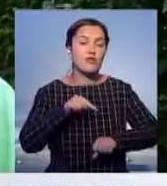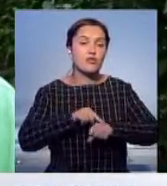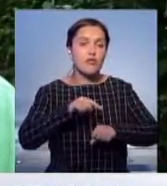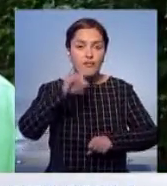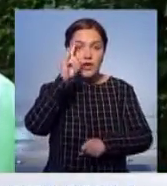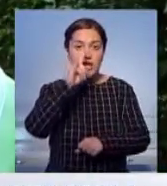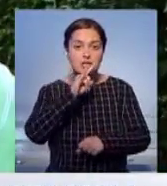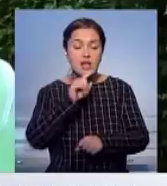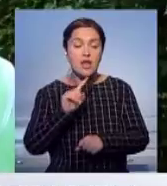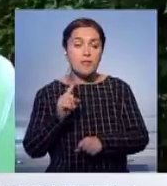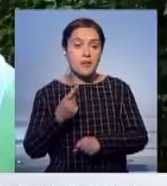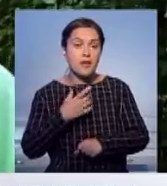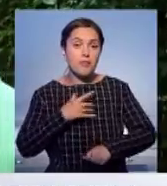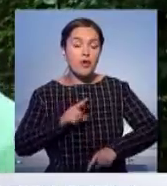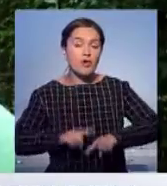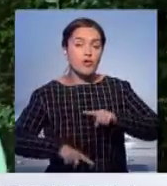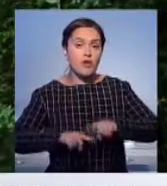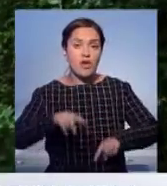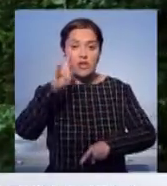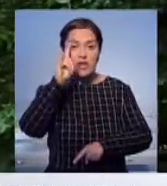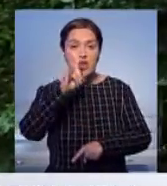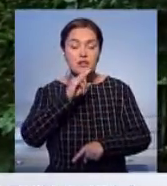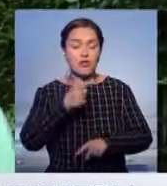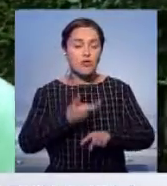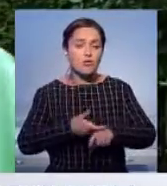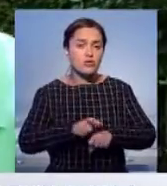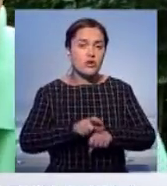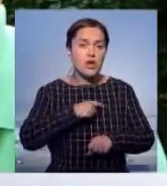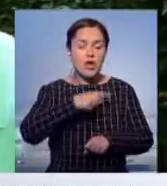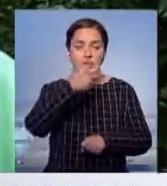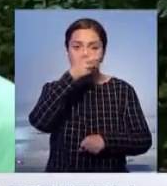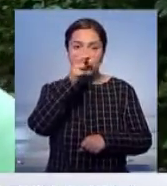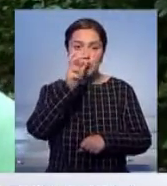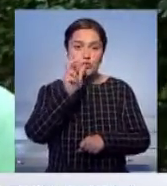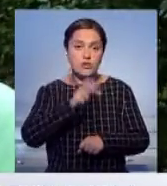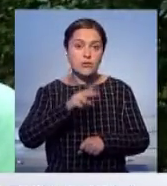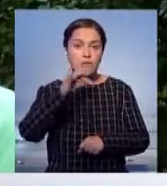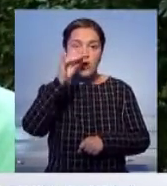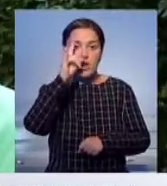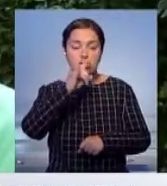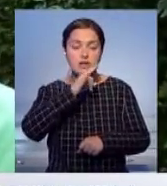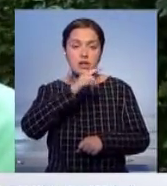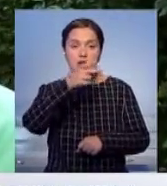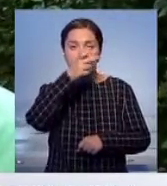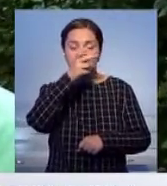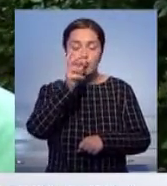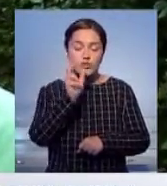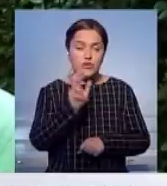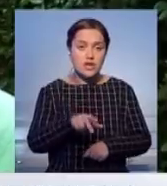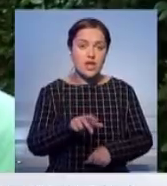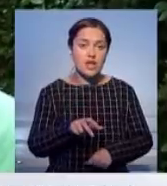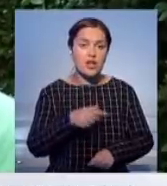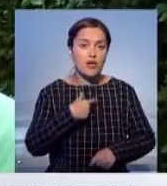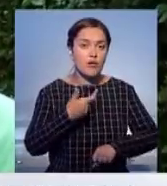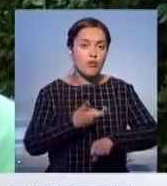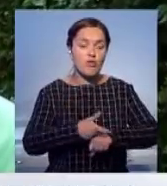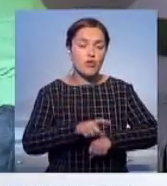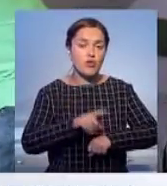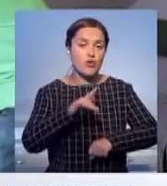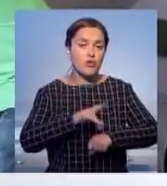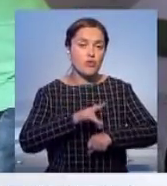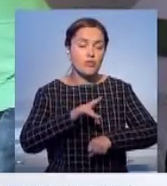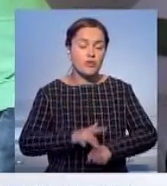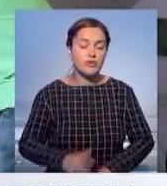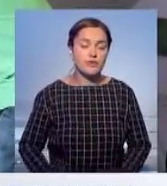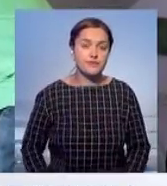сказать, первая родина Казахстан. Очень скучаю. По казахам скучаю, я даже очень люблю этот народ.